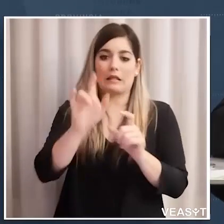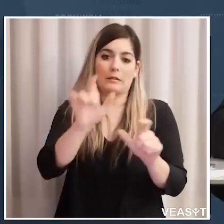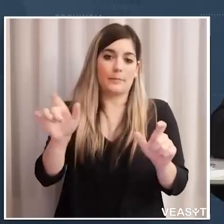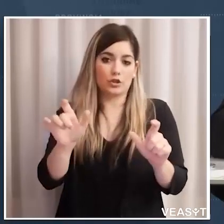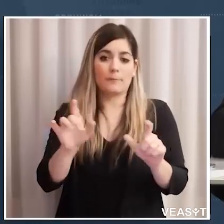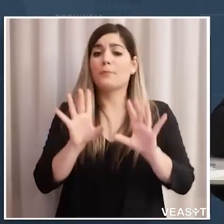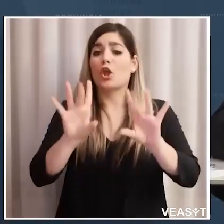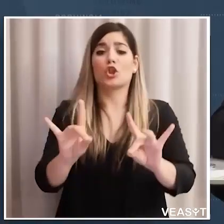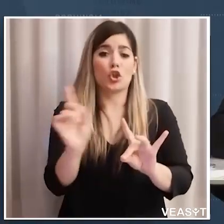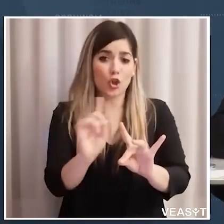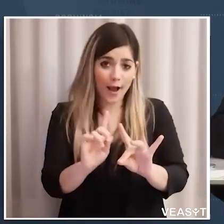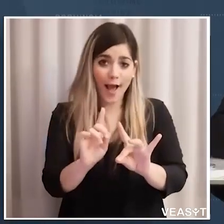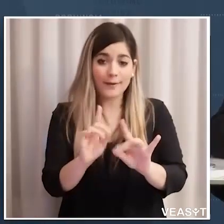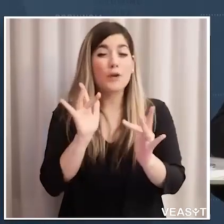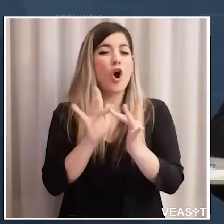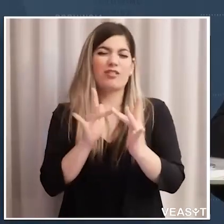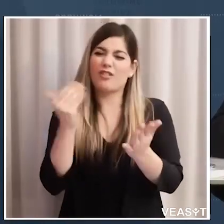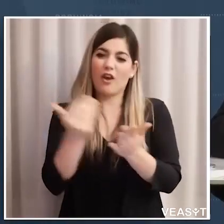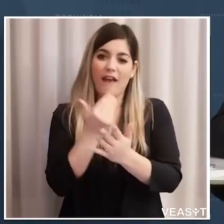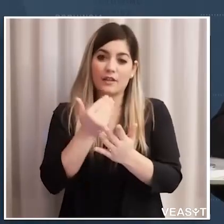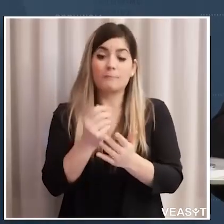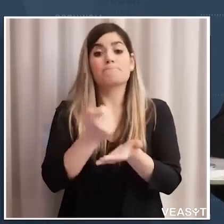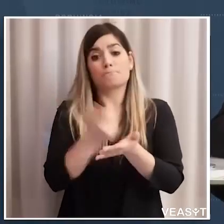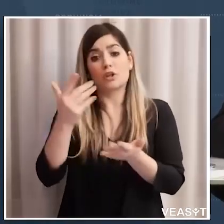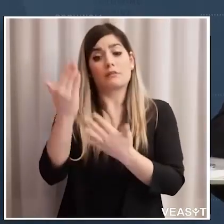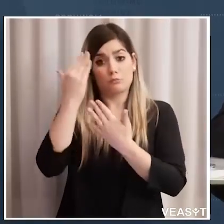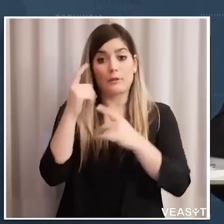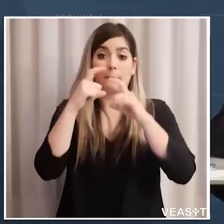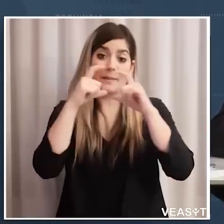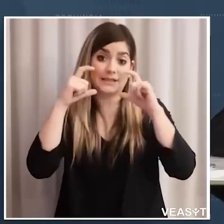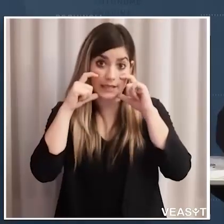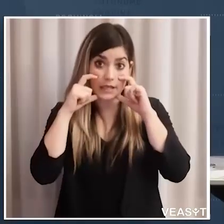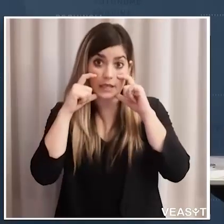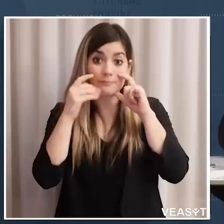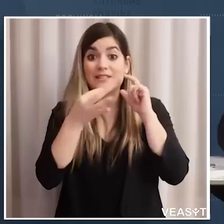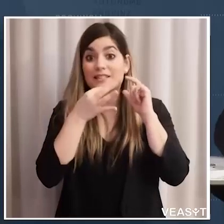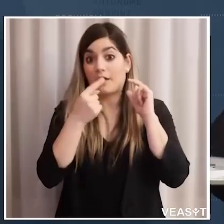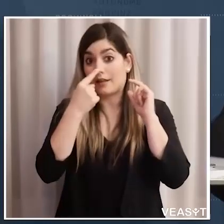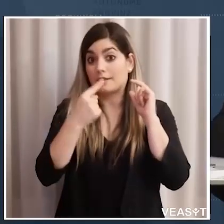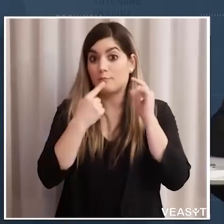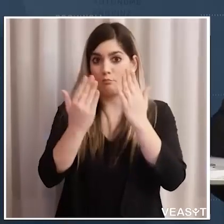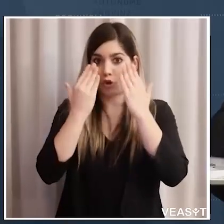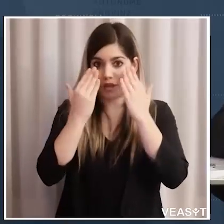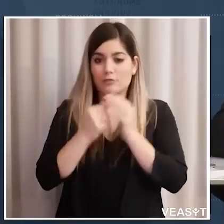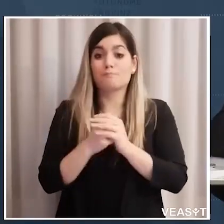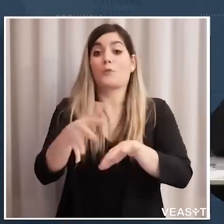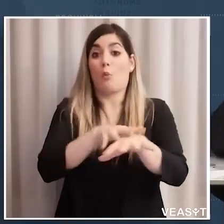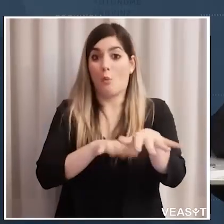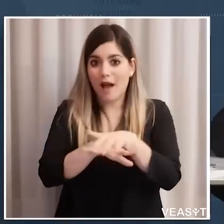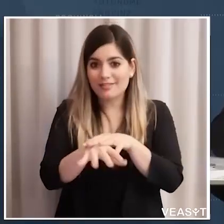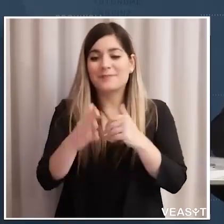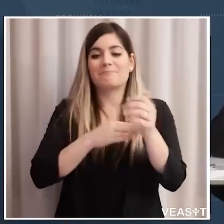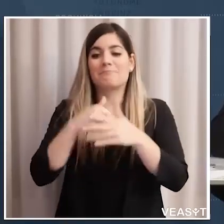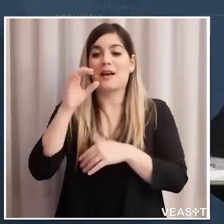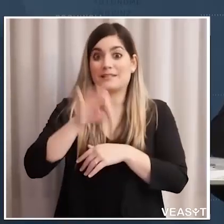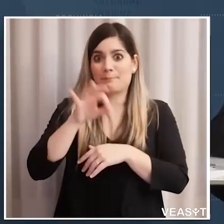persone, di non toccarle, di non aver contatto, l'importanza di proteggersi con delle mascherine, quindi in protezione naso-bocca, con i guanti, lavarsi